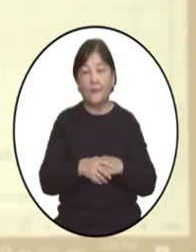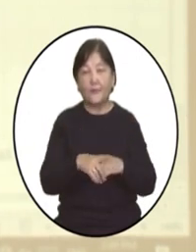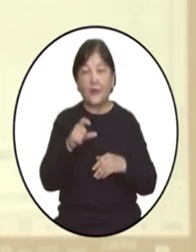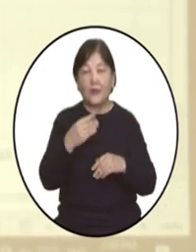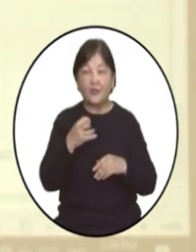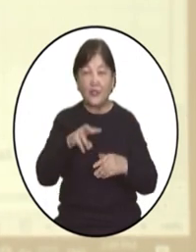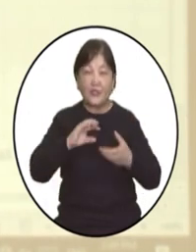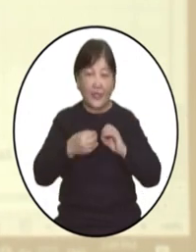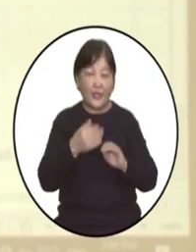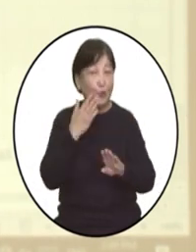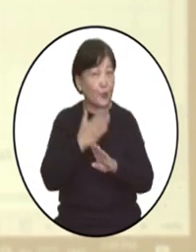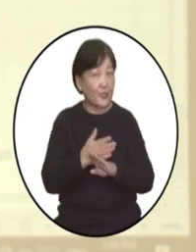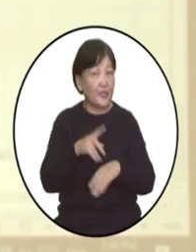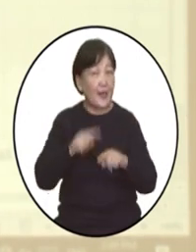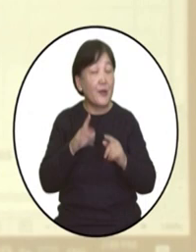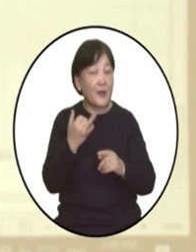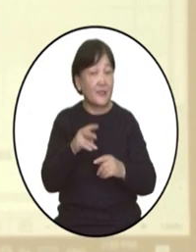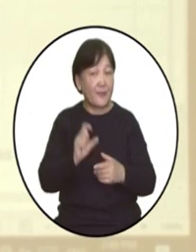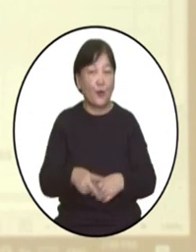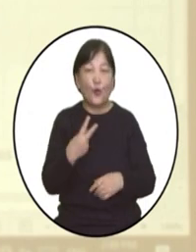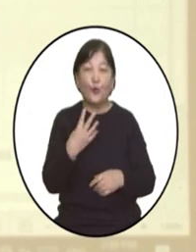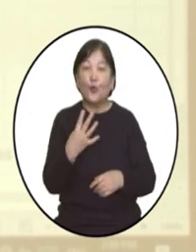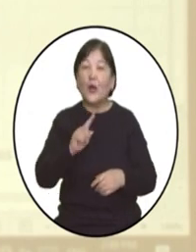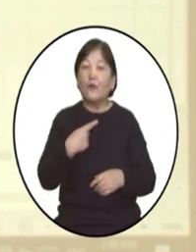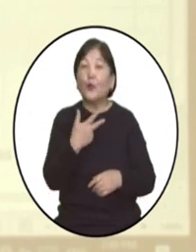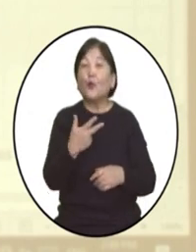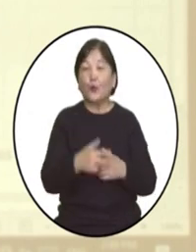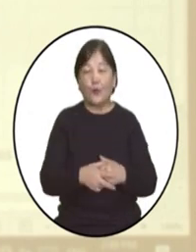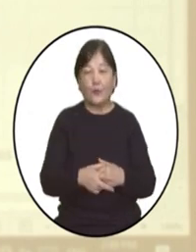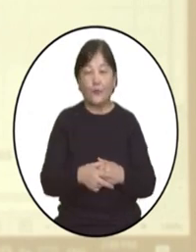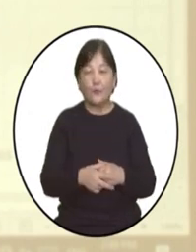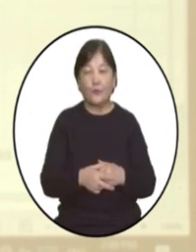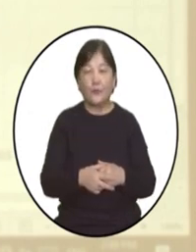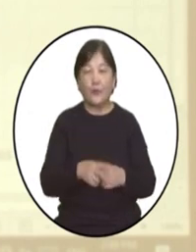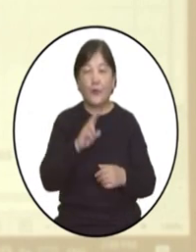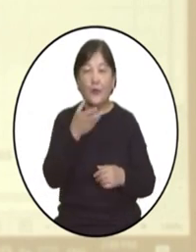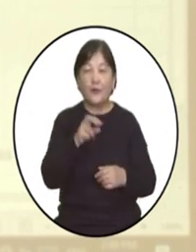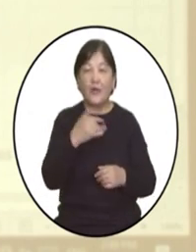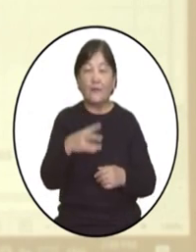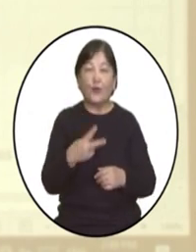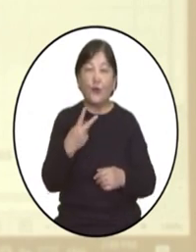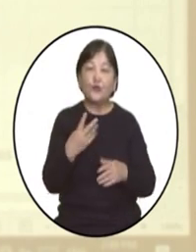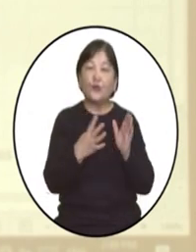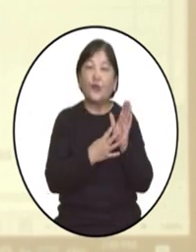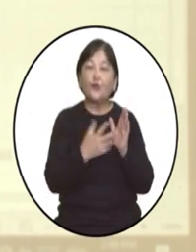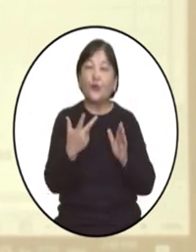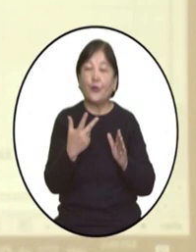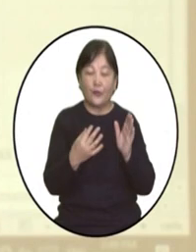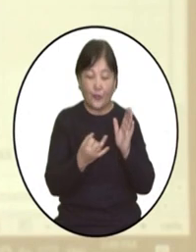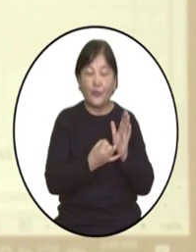хэмжилтийг хийлээ. За 24.3 буюу Цельсиер, Кельвинэр 297.3. За